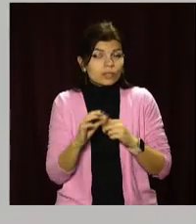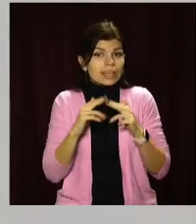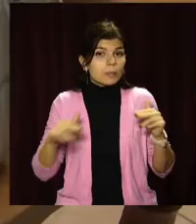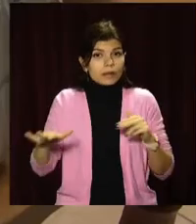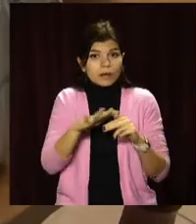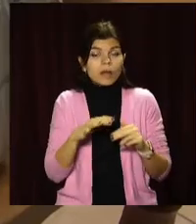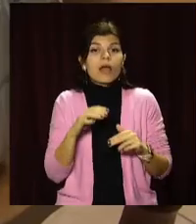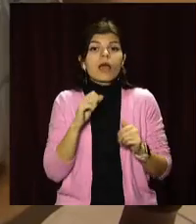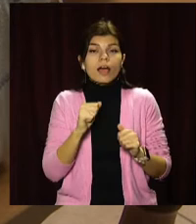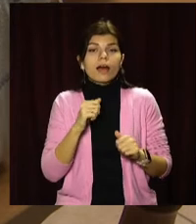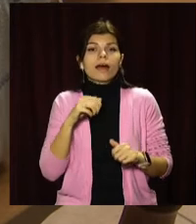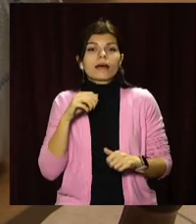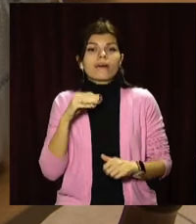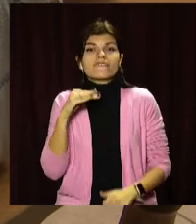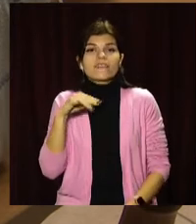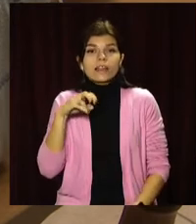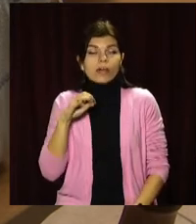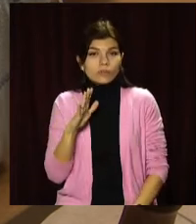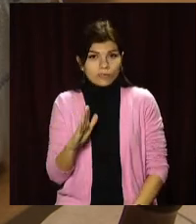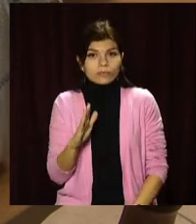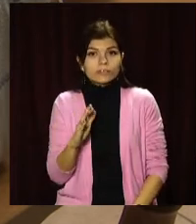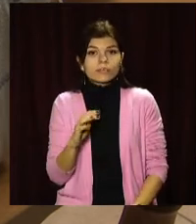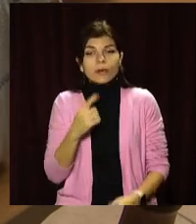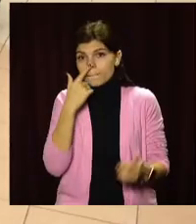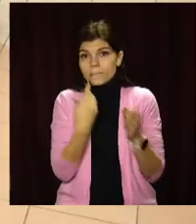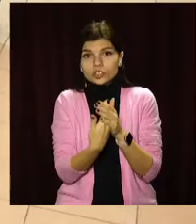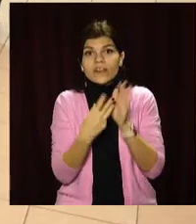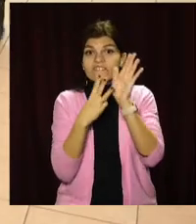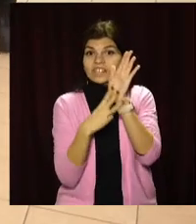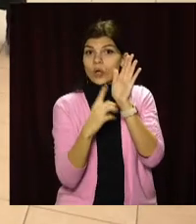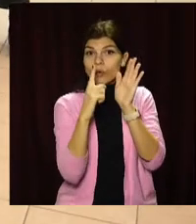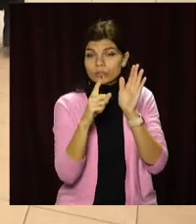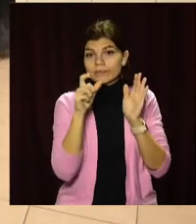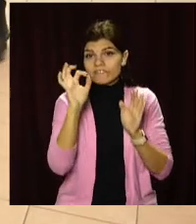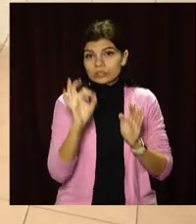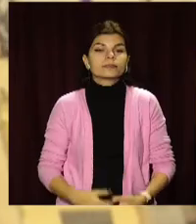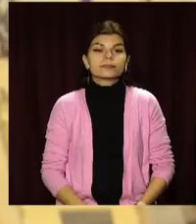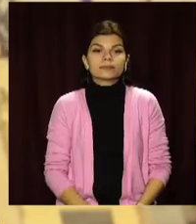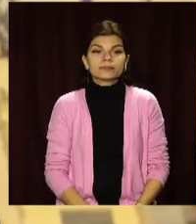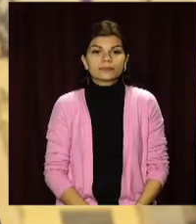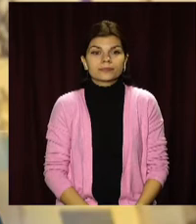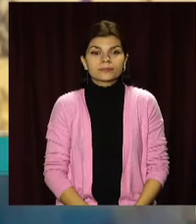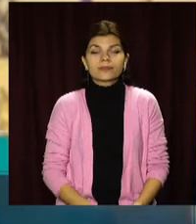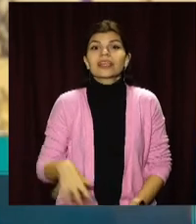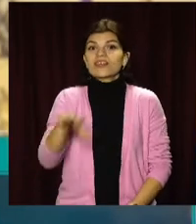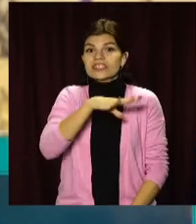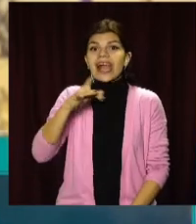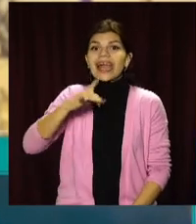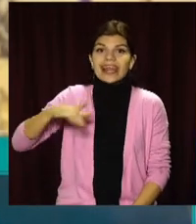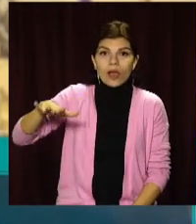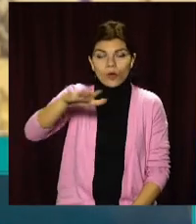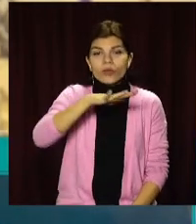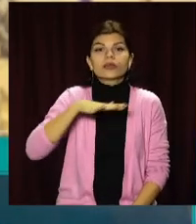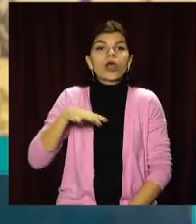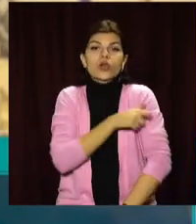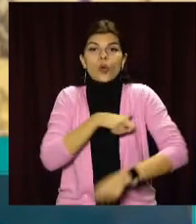дніпрян, за чинного очільника міста Бориса Філатова – майже 81%. Всі районні територіальні